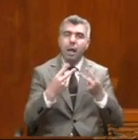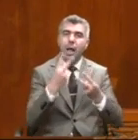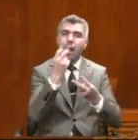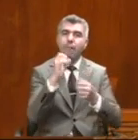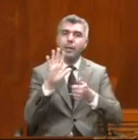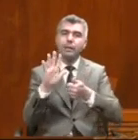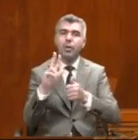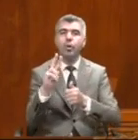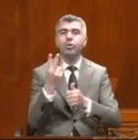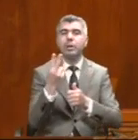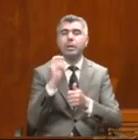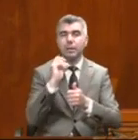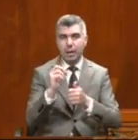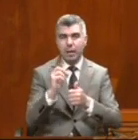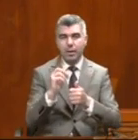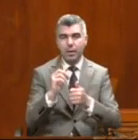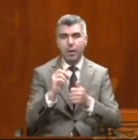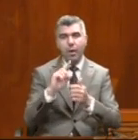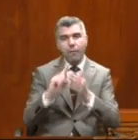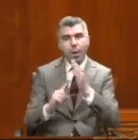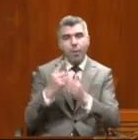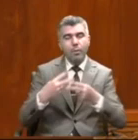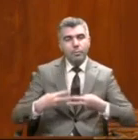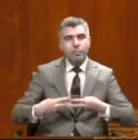2026 بدايه سنه 2027